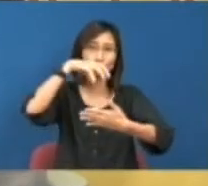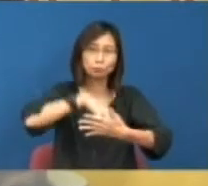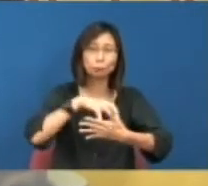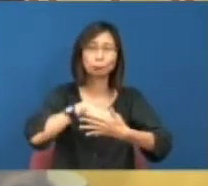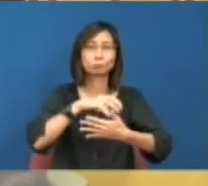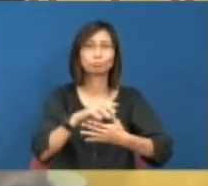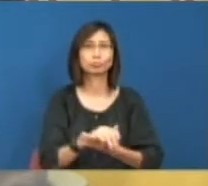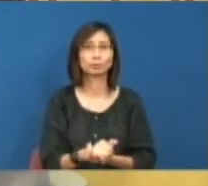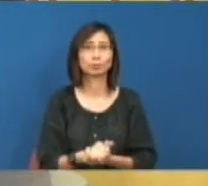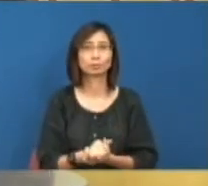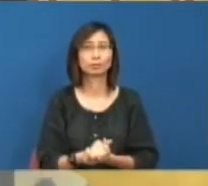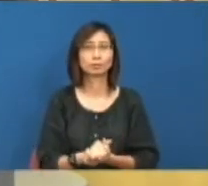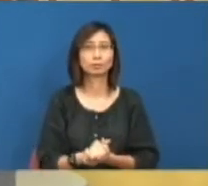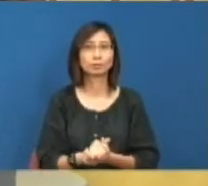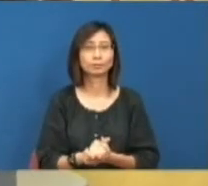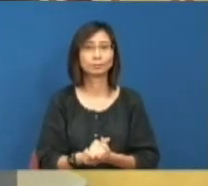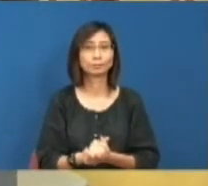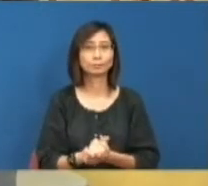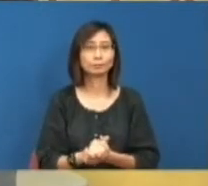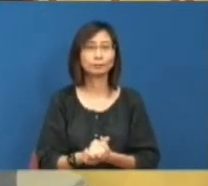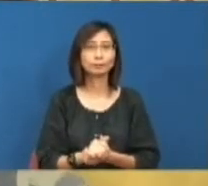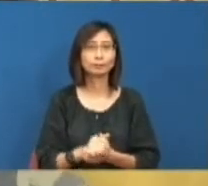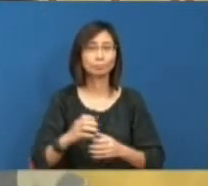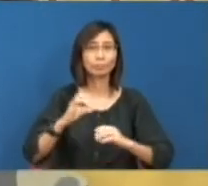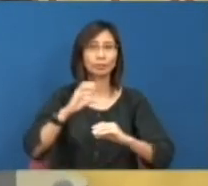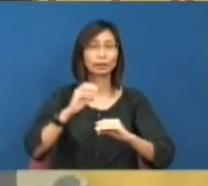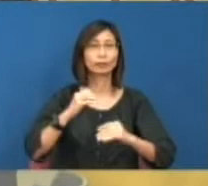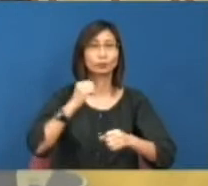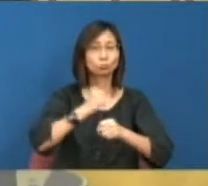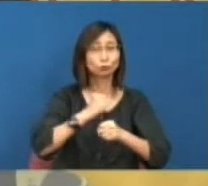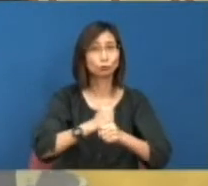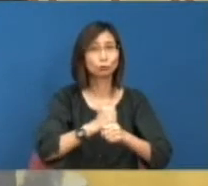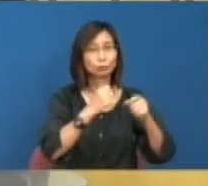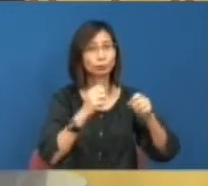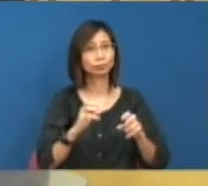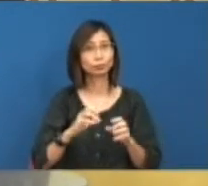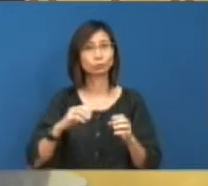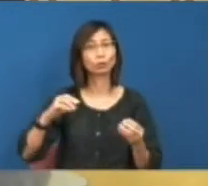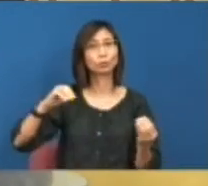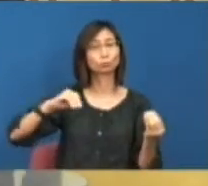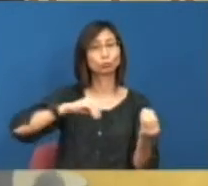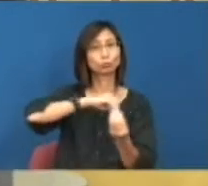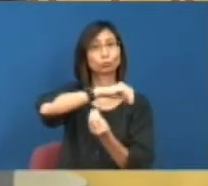在生產的 大循環